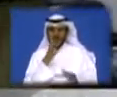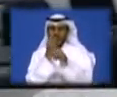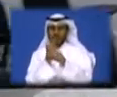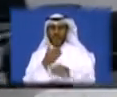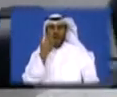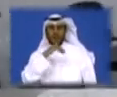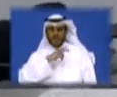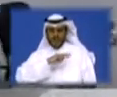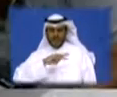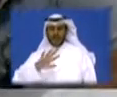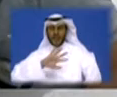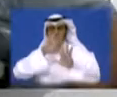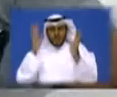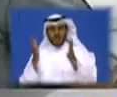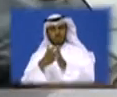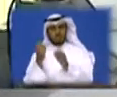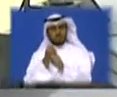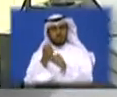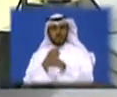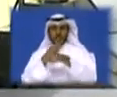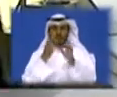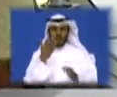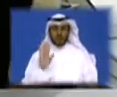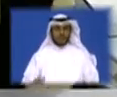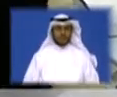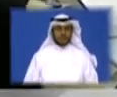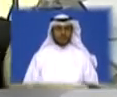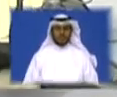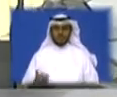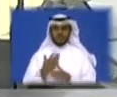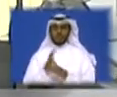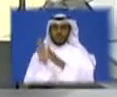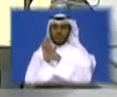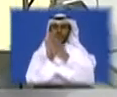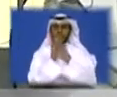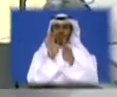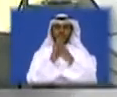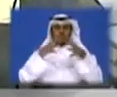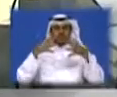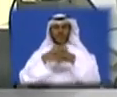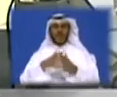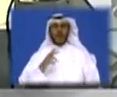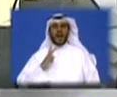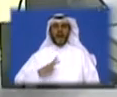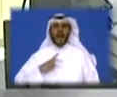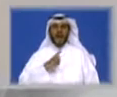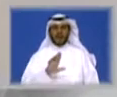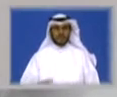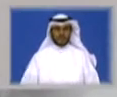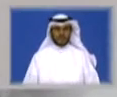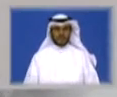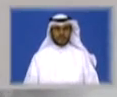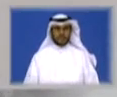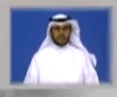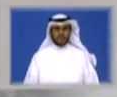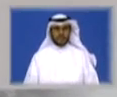الصغرى وغيرها من الخدمات. هذا المركز يخدم منطقة العاصمة الصحية. أنشئ